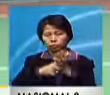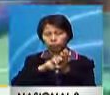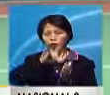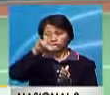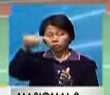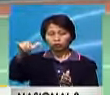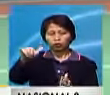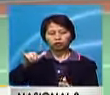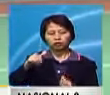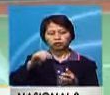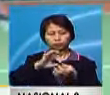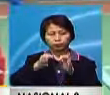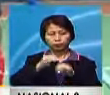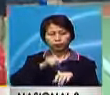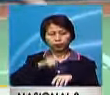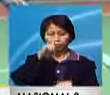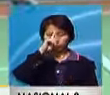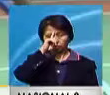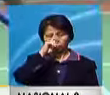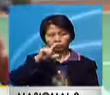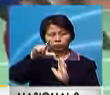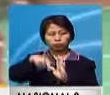Dunia 2018 di India nanti.